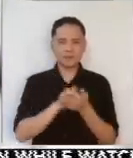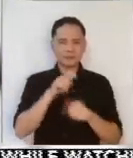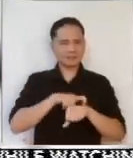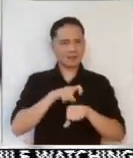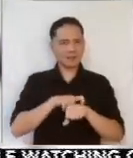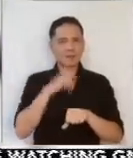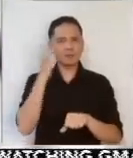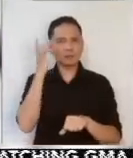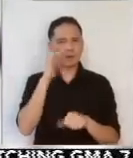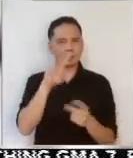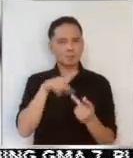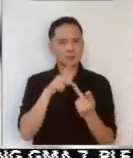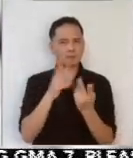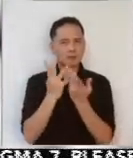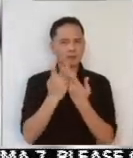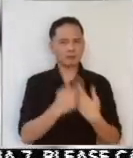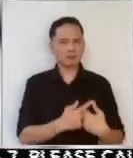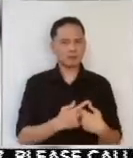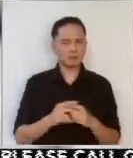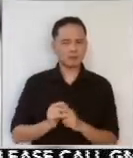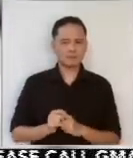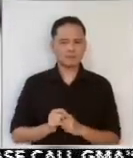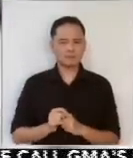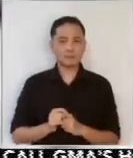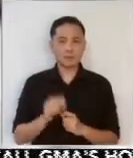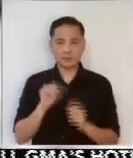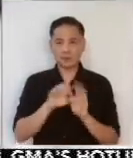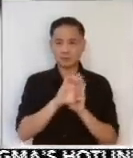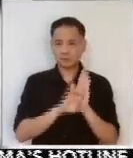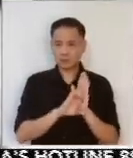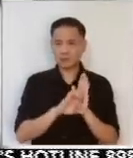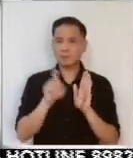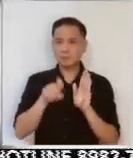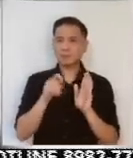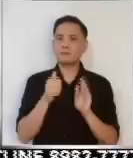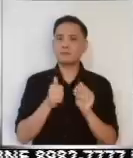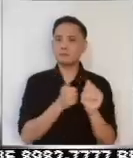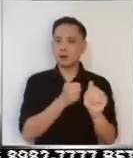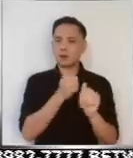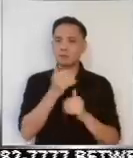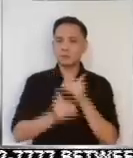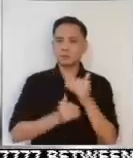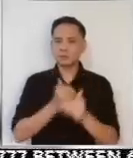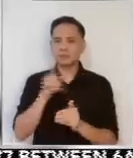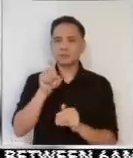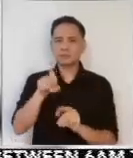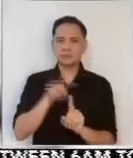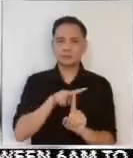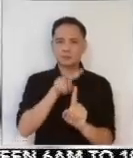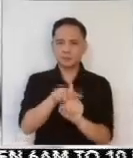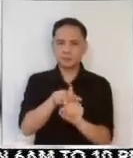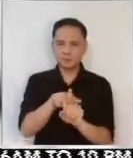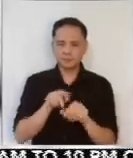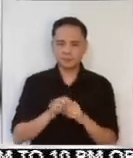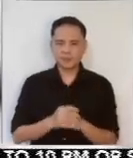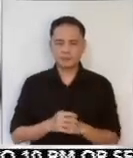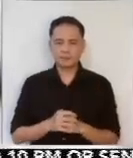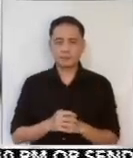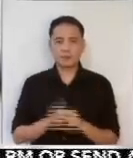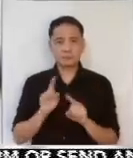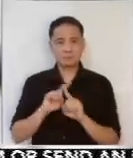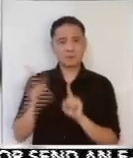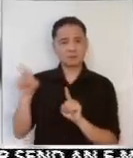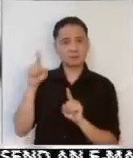sa Constitution na mag-apply ka. Full discretion ho yan ng President. Ang medyo unusual